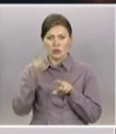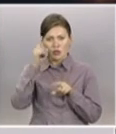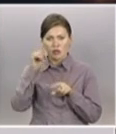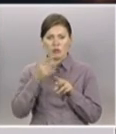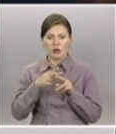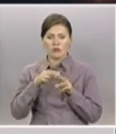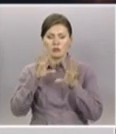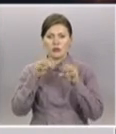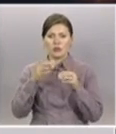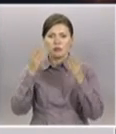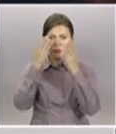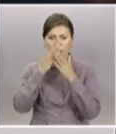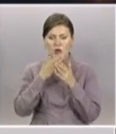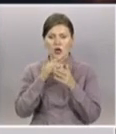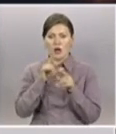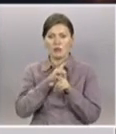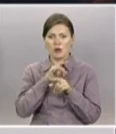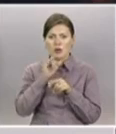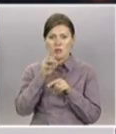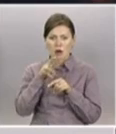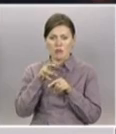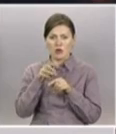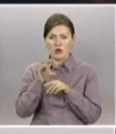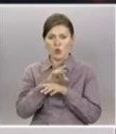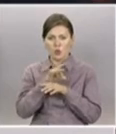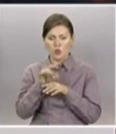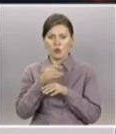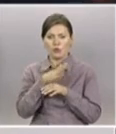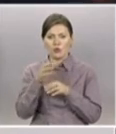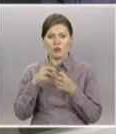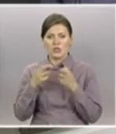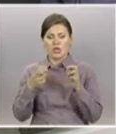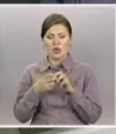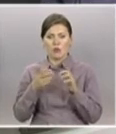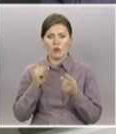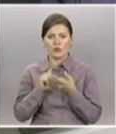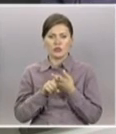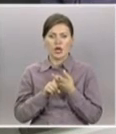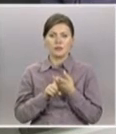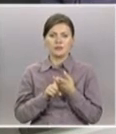Енді мешіттердің имамдары бұл мәселе бойынша